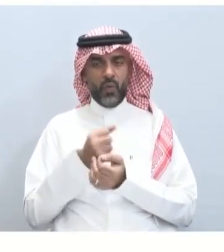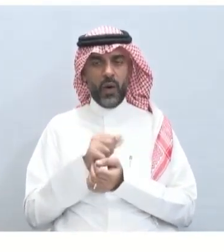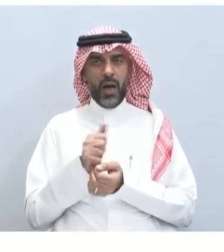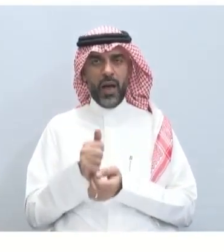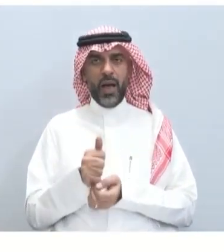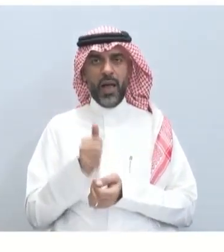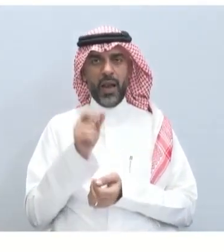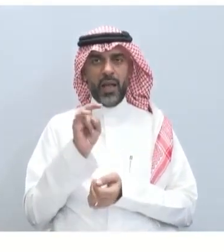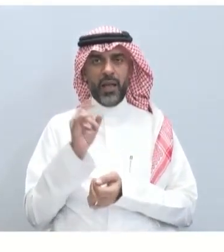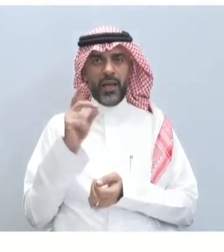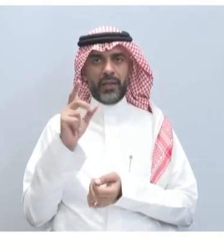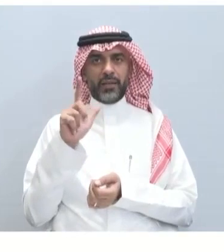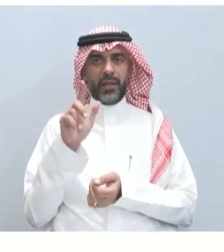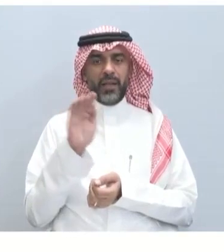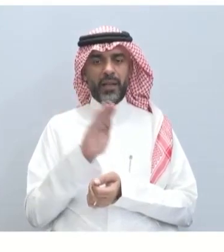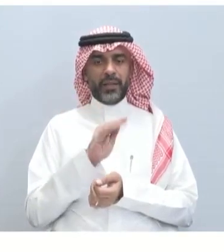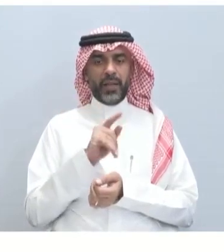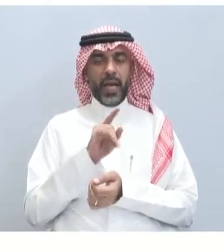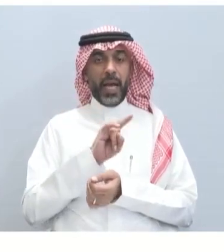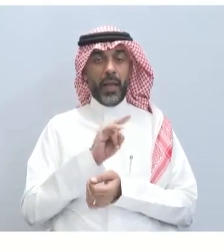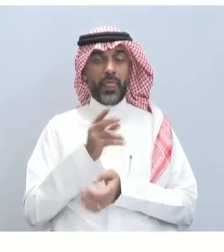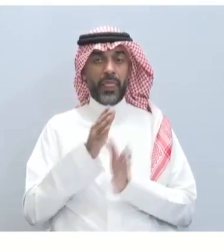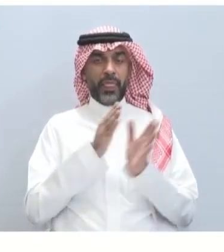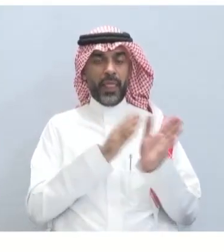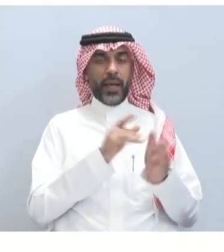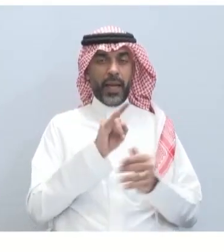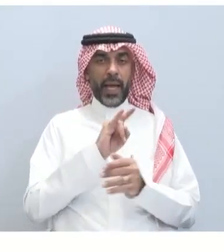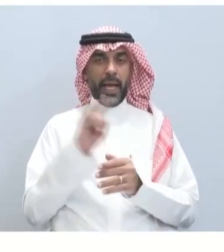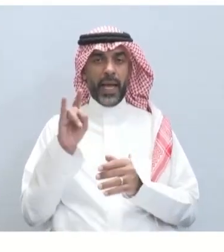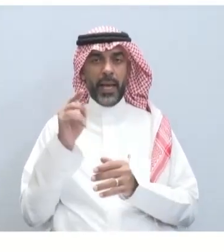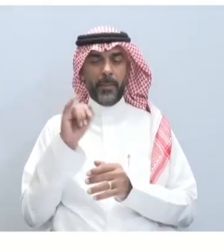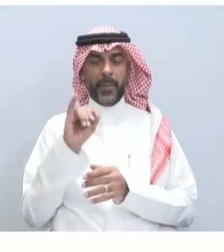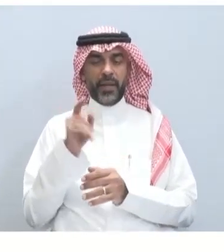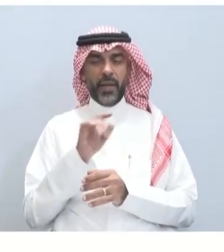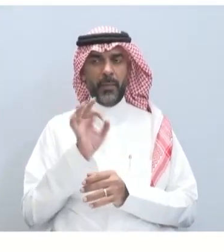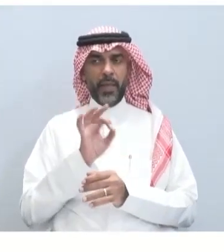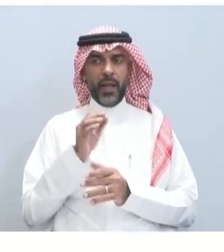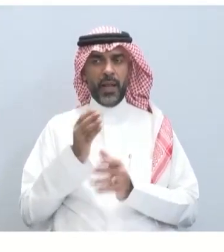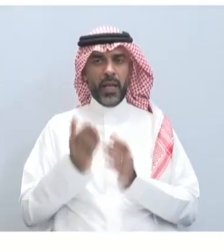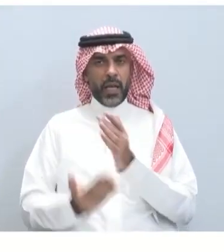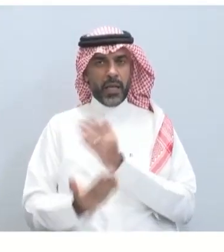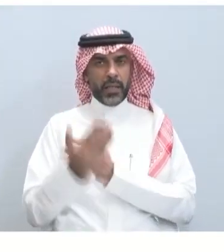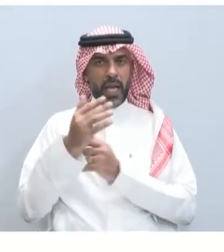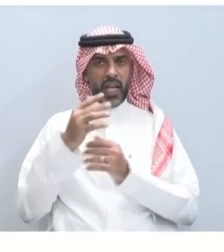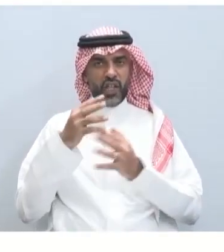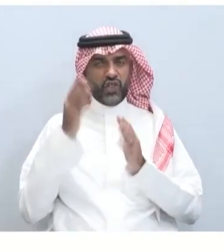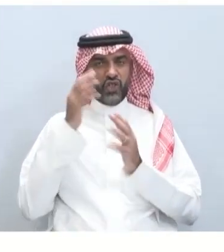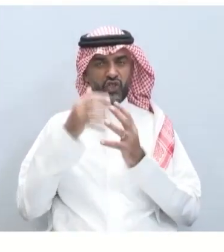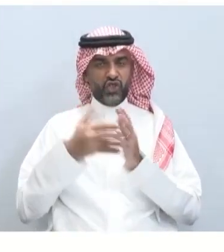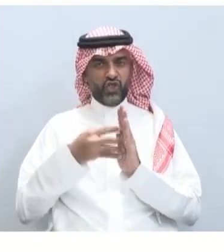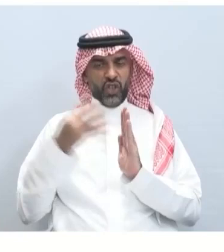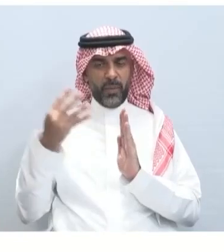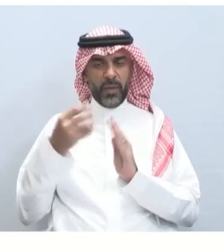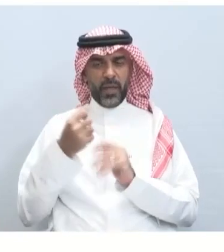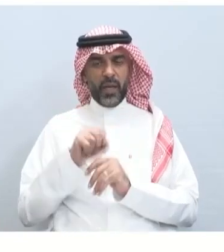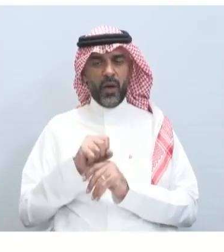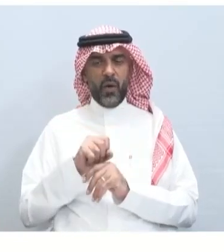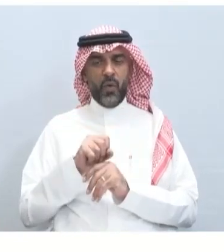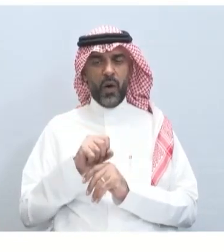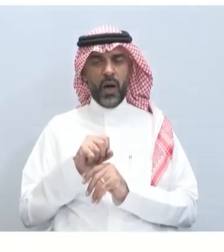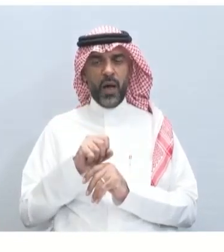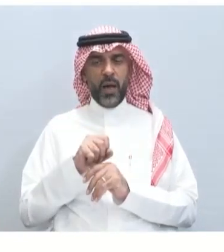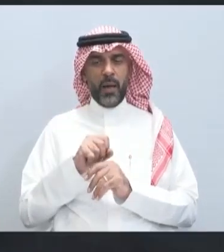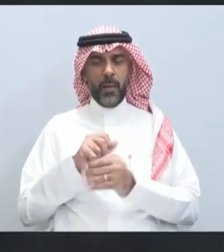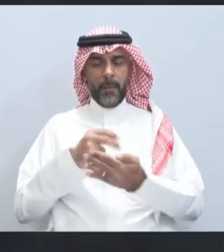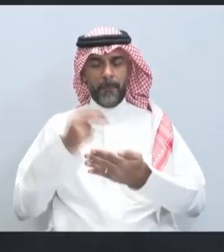مصادر المعلومات وثائقيه غير مرجعيه ذكرنا منها الكتب والسعه الجامعيه المقالات العلميه والمخطوطات هذا